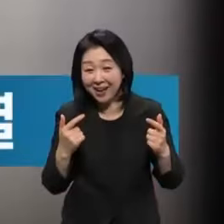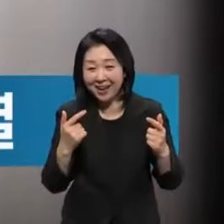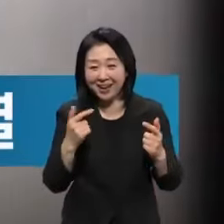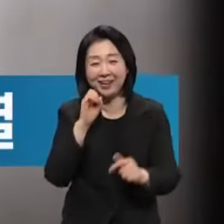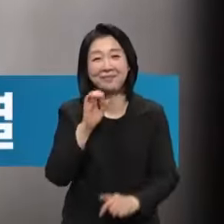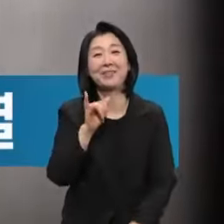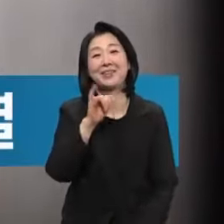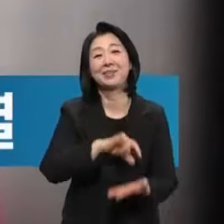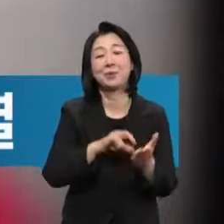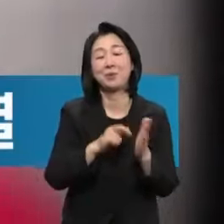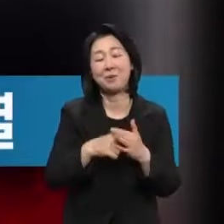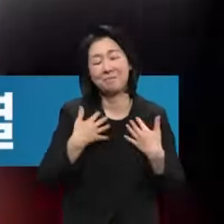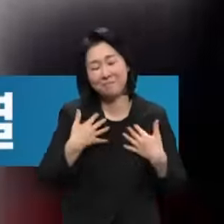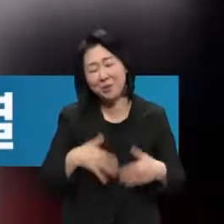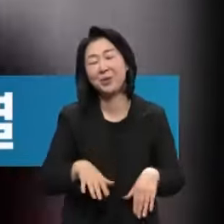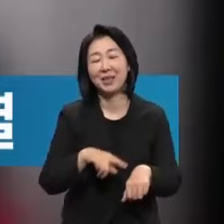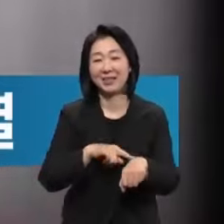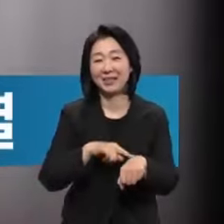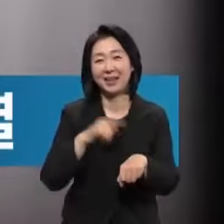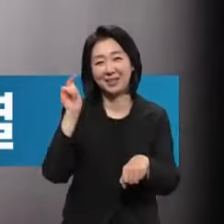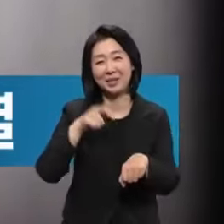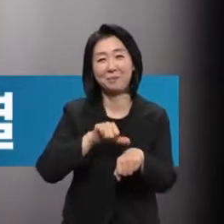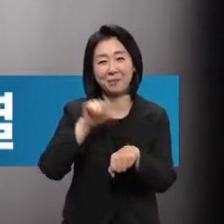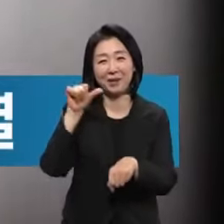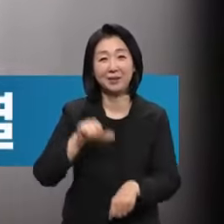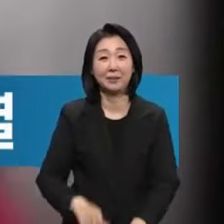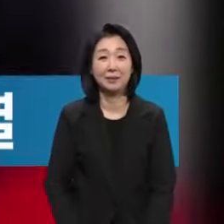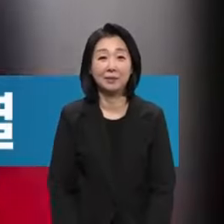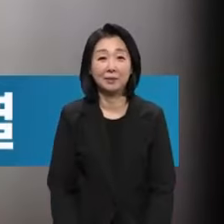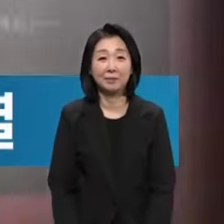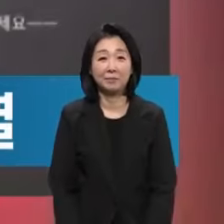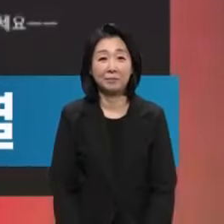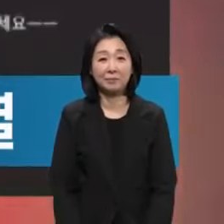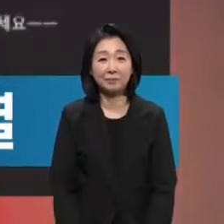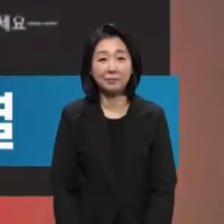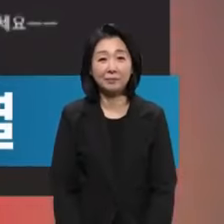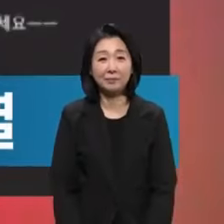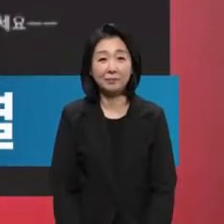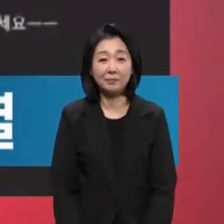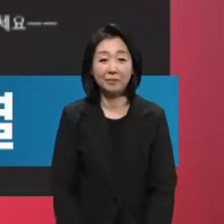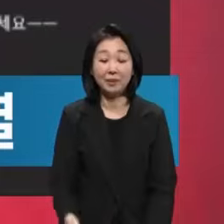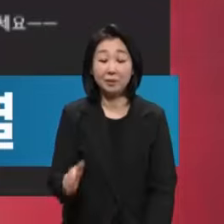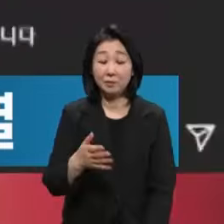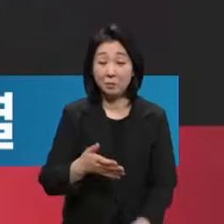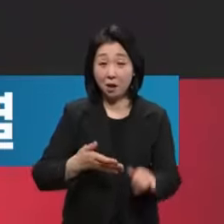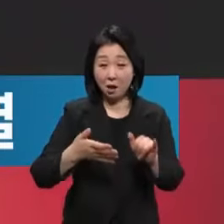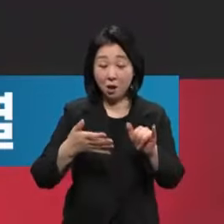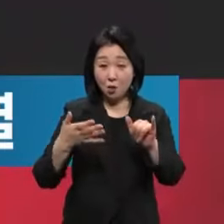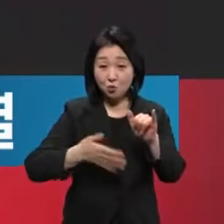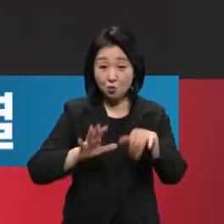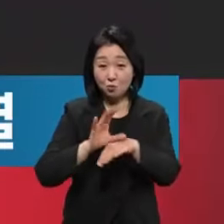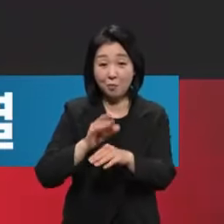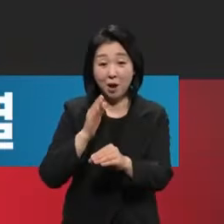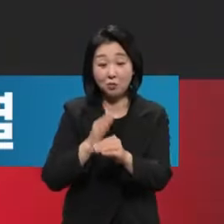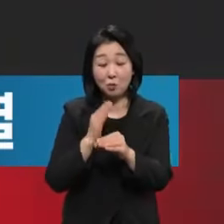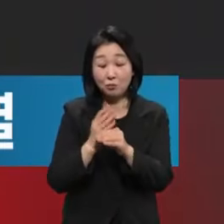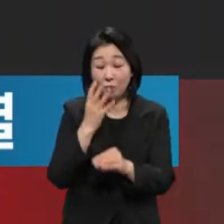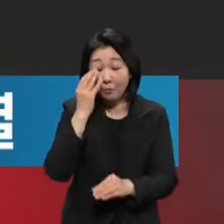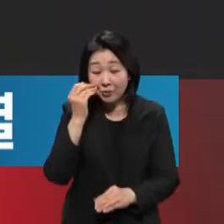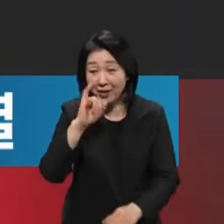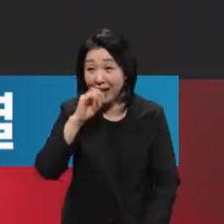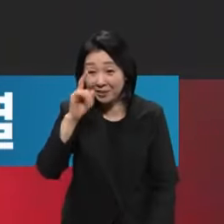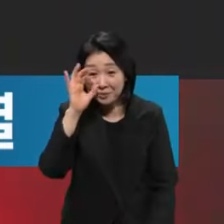말이 나올 정도로 피곤한 시간 새벽 5시입니다. 그런데 방송 도중에 익숙한 아이디가